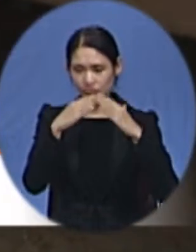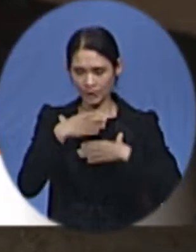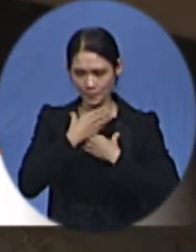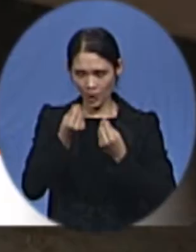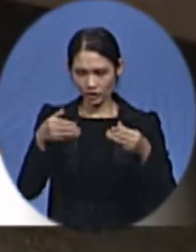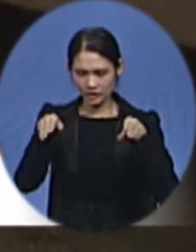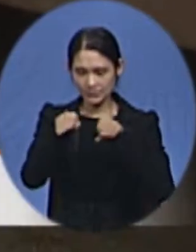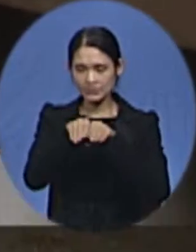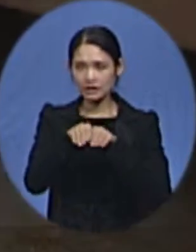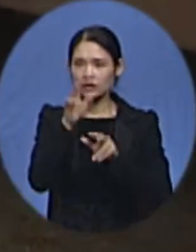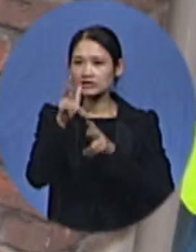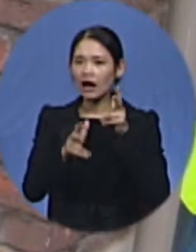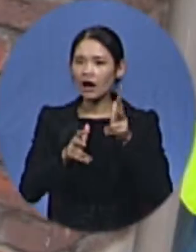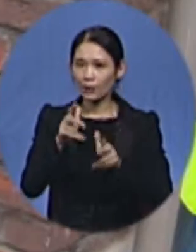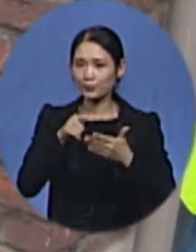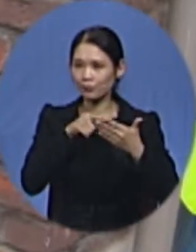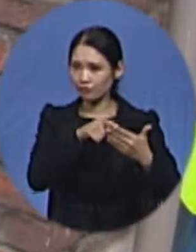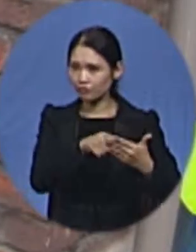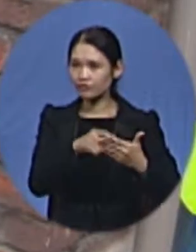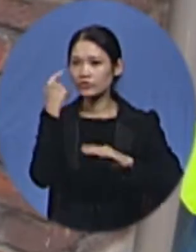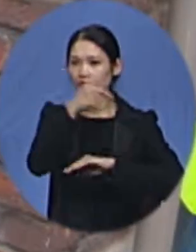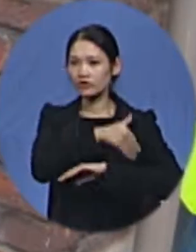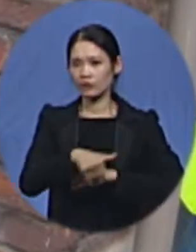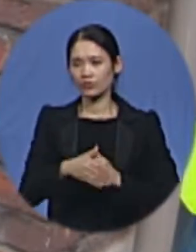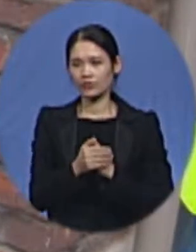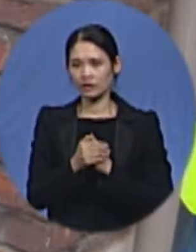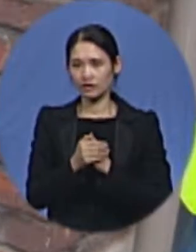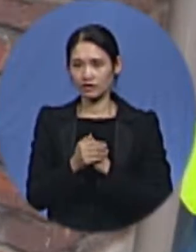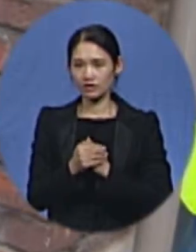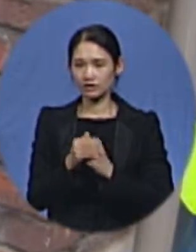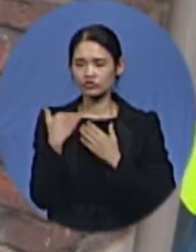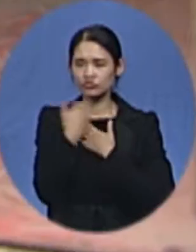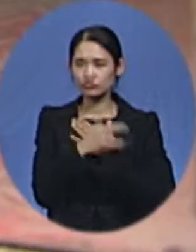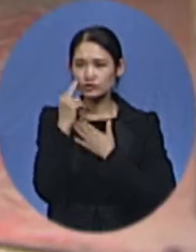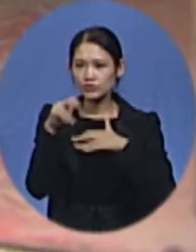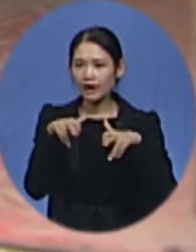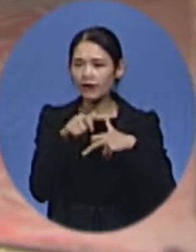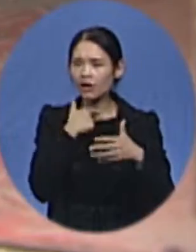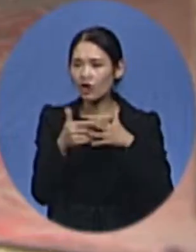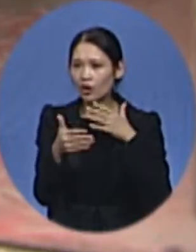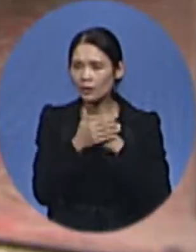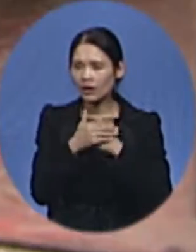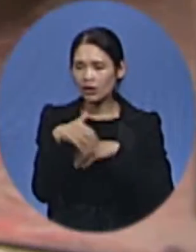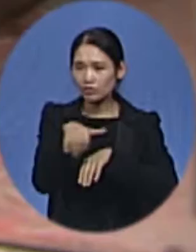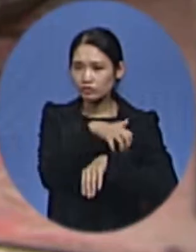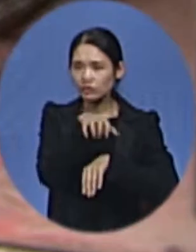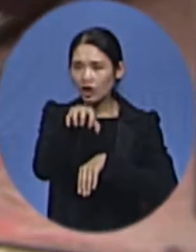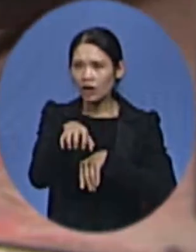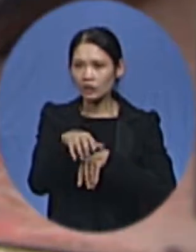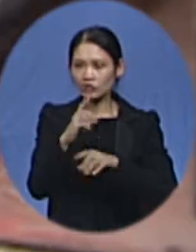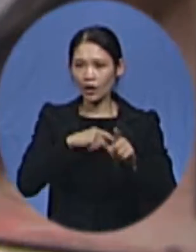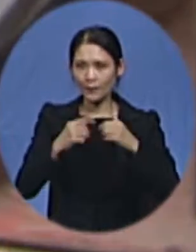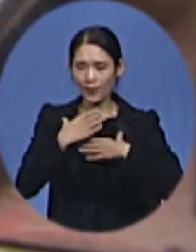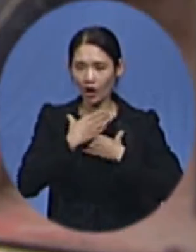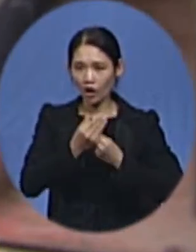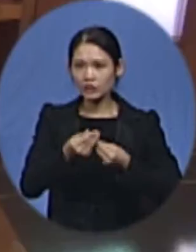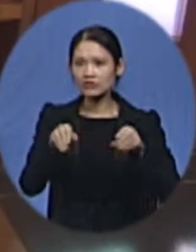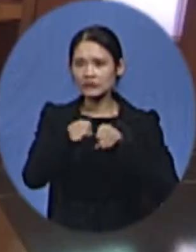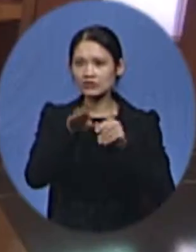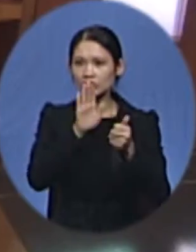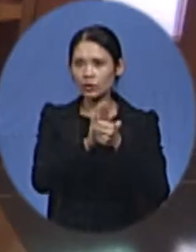설치 사업을 실시합니다. 중증장애인이 겪는 불편을 해소하고자 지방 곳곳에 편의시설을 설치해주는